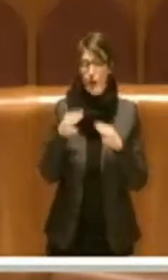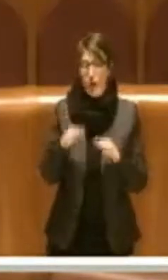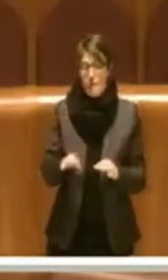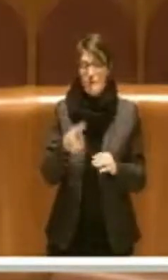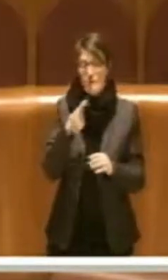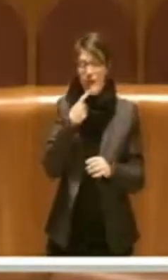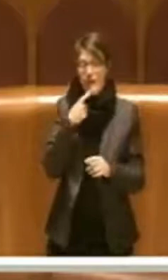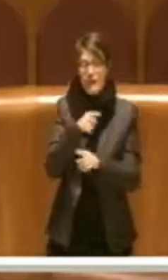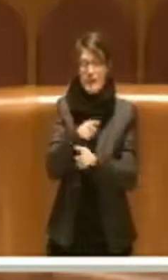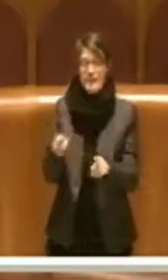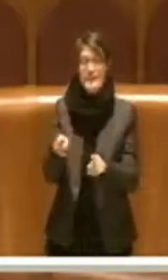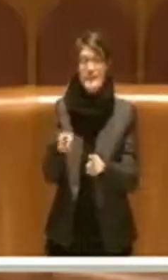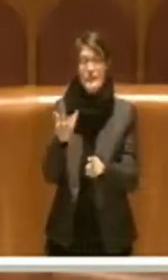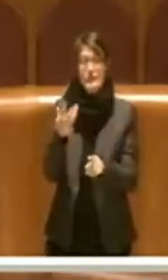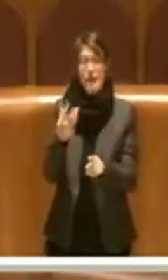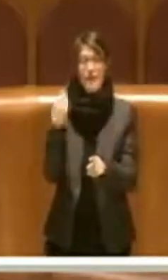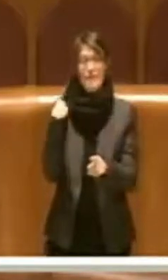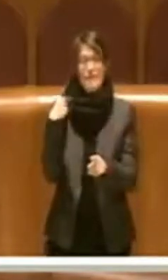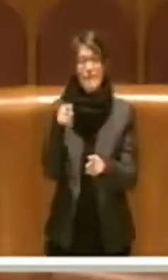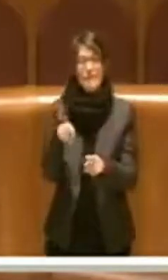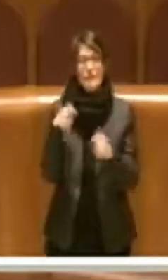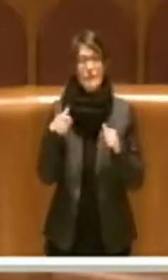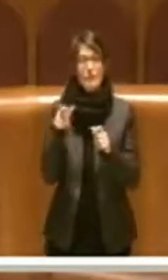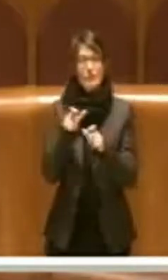residenti nei due incontri